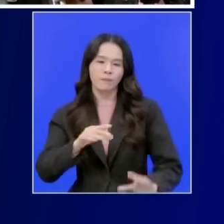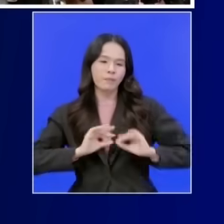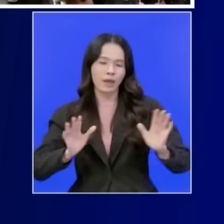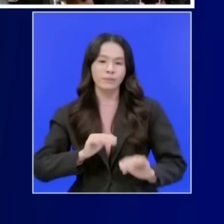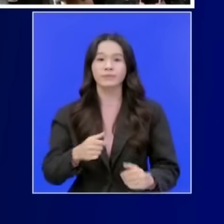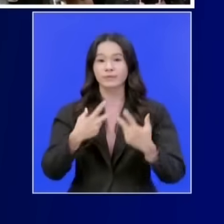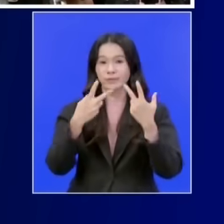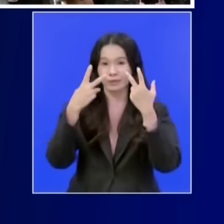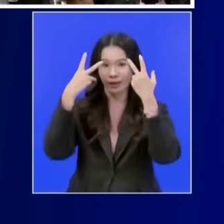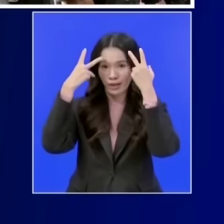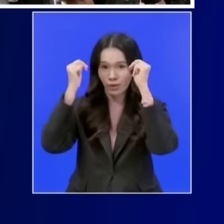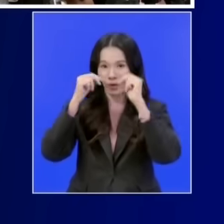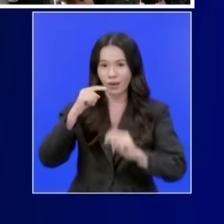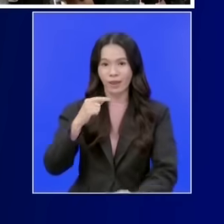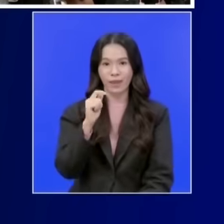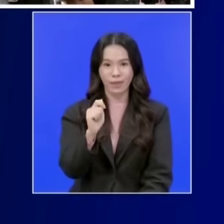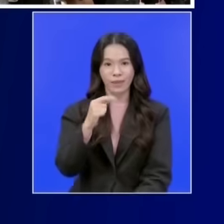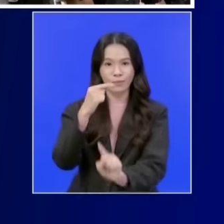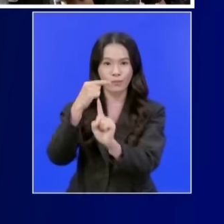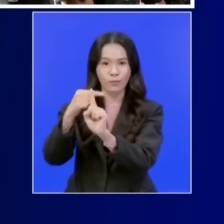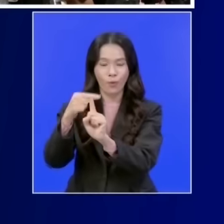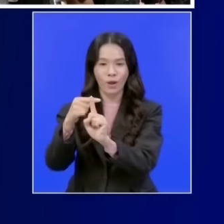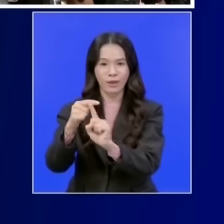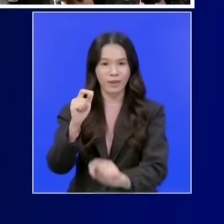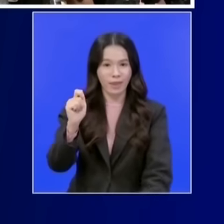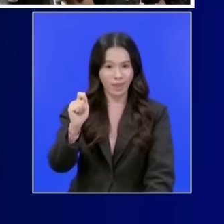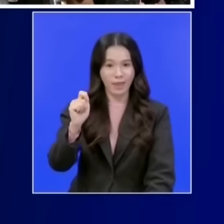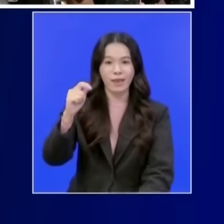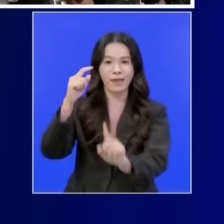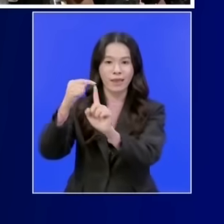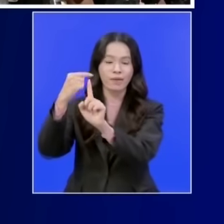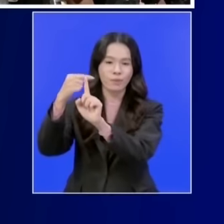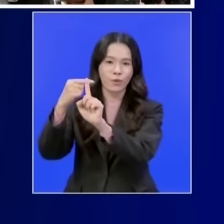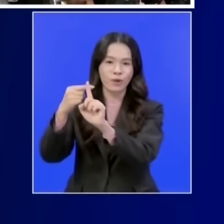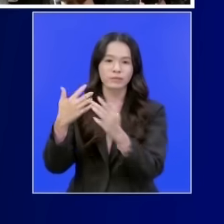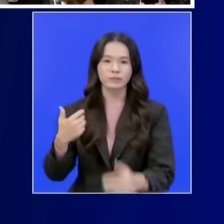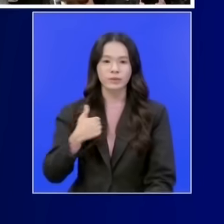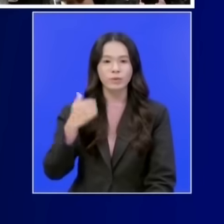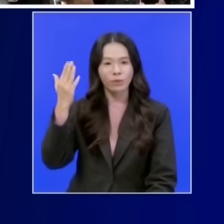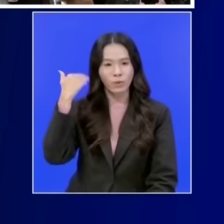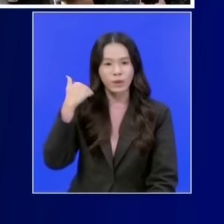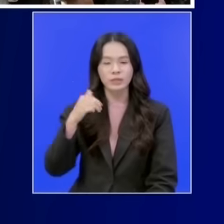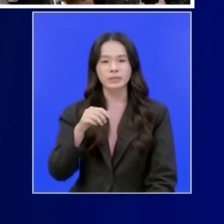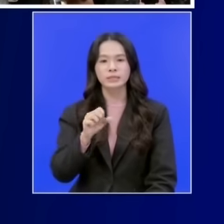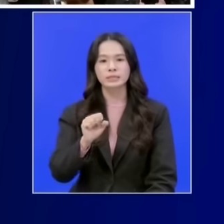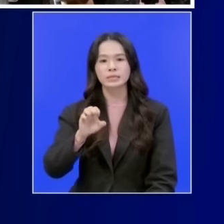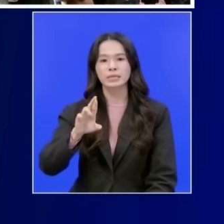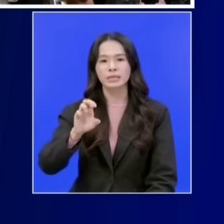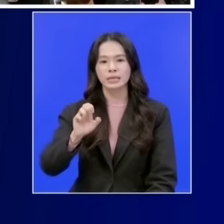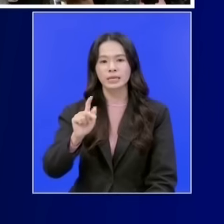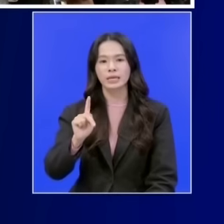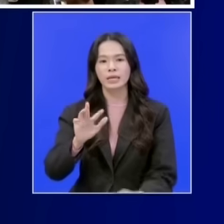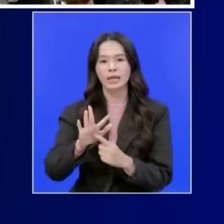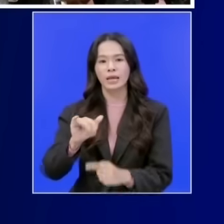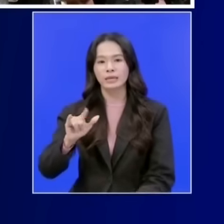ะแนนนายกสูงกว่าฮะ A บวก A บวกนี่สูงกว่า A นะฮะและไม่พอคือเมื่อวานนี้คุณสิริกัญญาบอกว่าตัดเกรดนาย